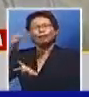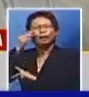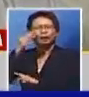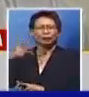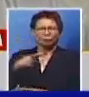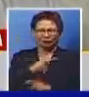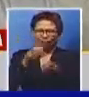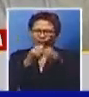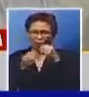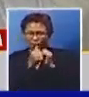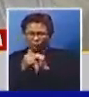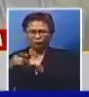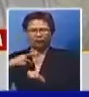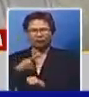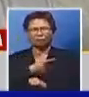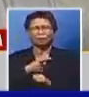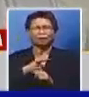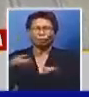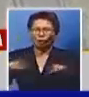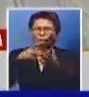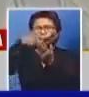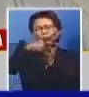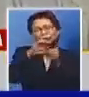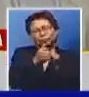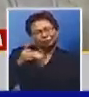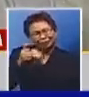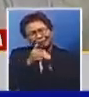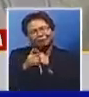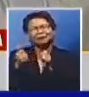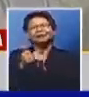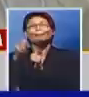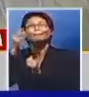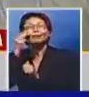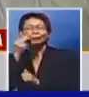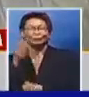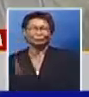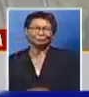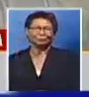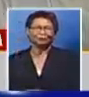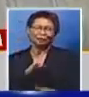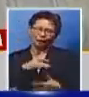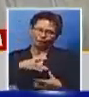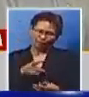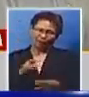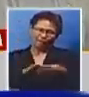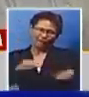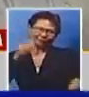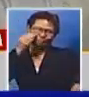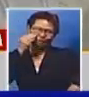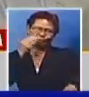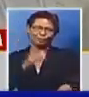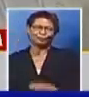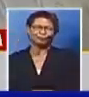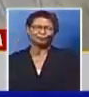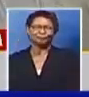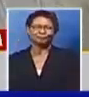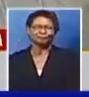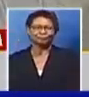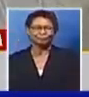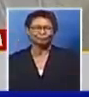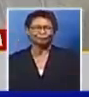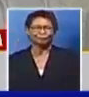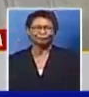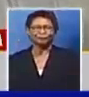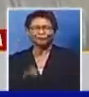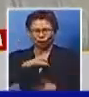makan bersama, kita buat projek bersama. So saya minat bahasa Melayu, minat duduk Malaysia, suka